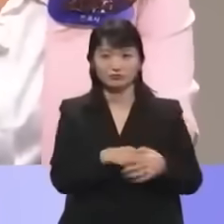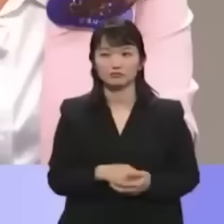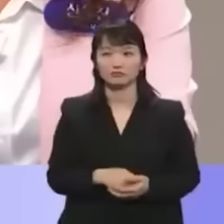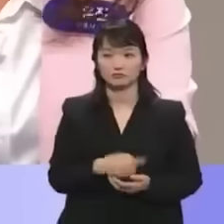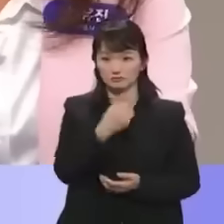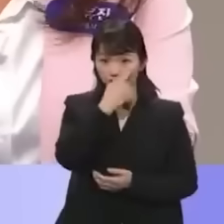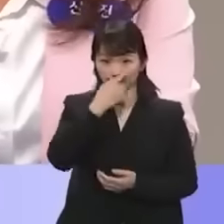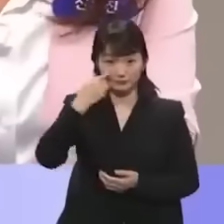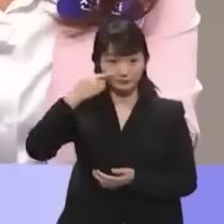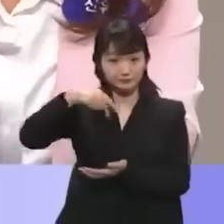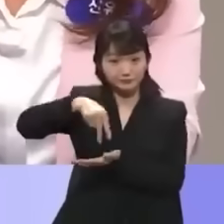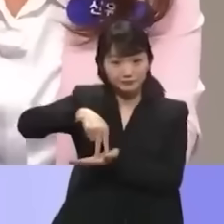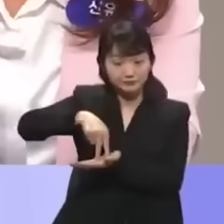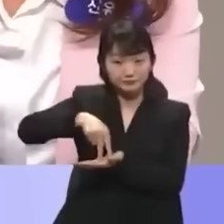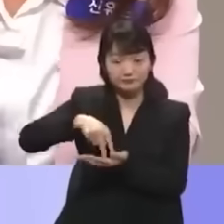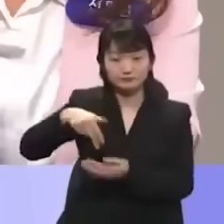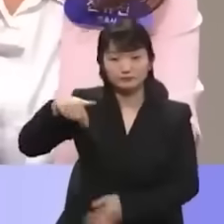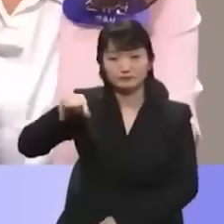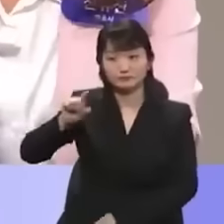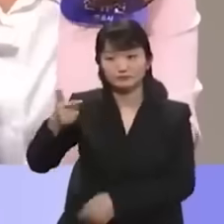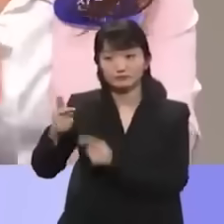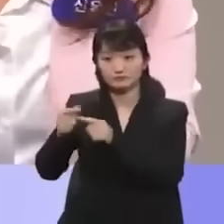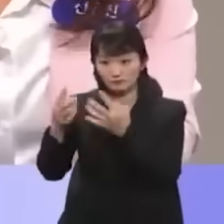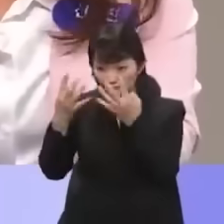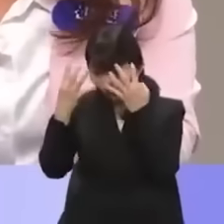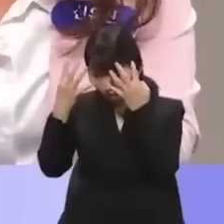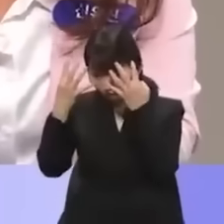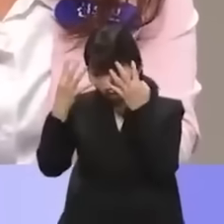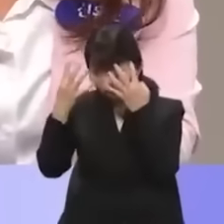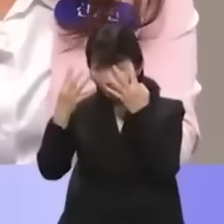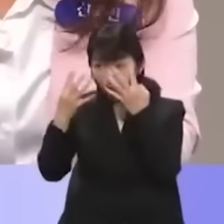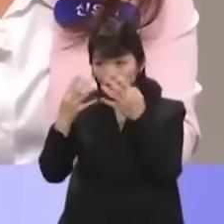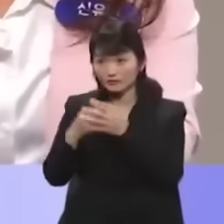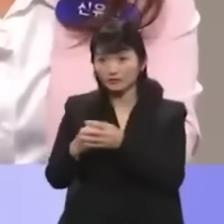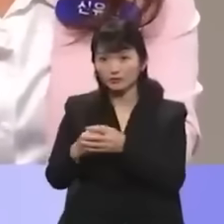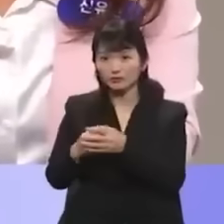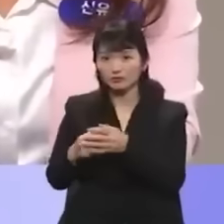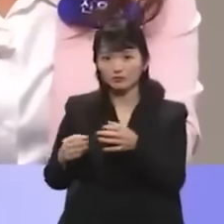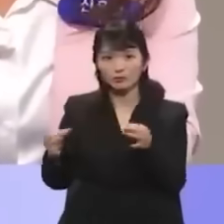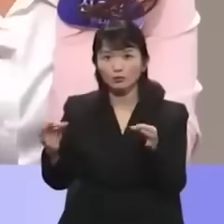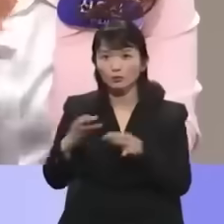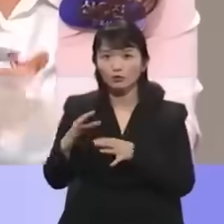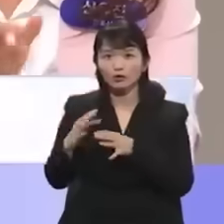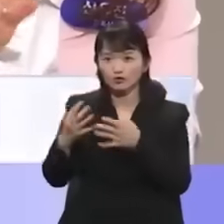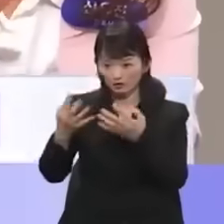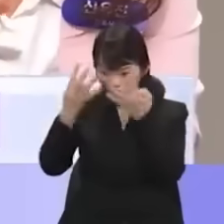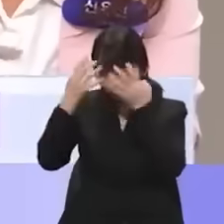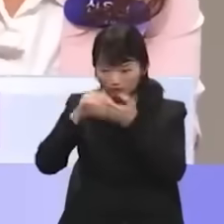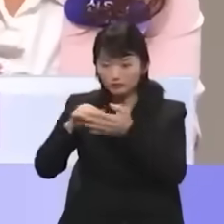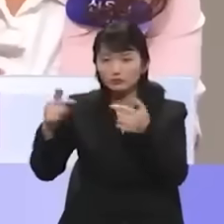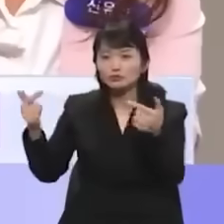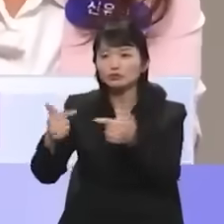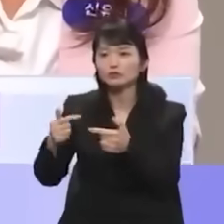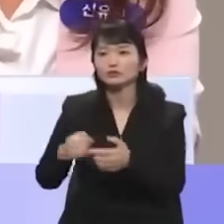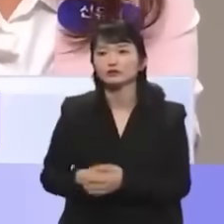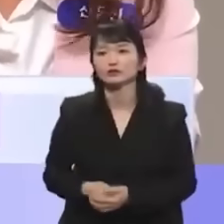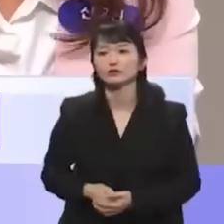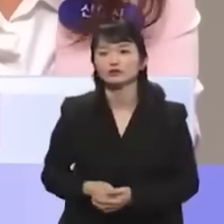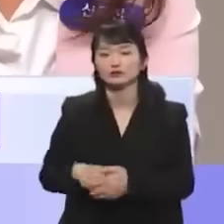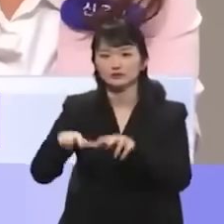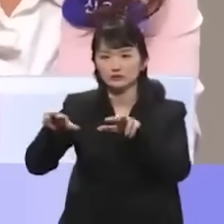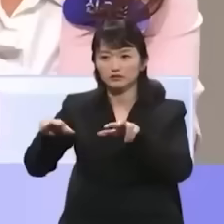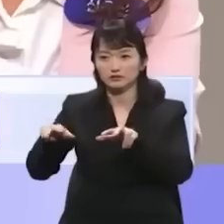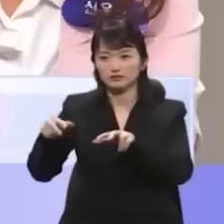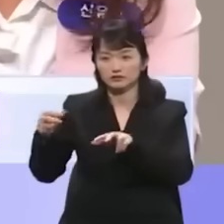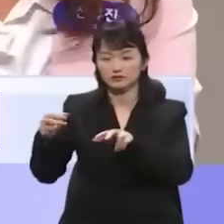입증이 된다면 전신은 양영이 획기적으로 줄어들 것이거든요 성량이 본인은 사실은 지금 누범 가준